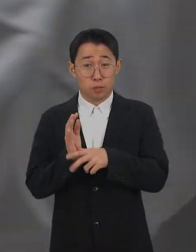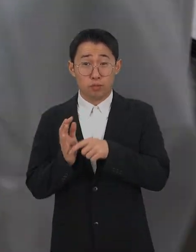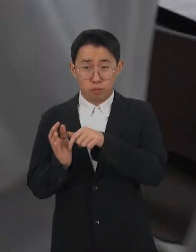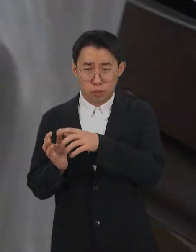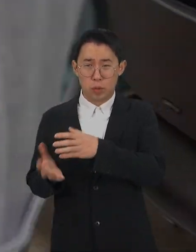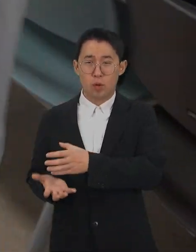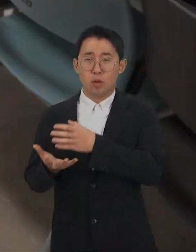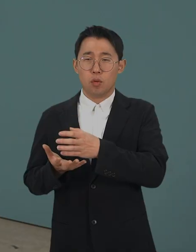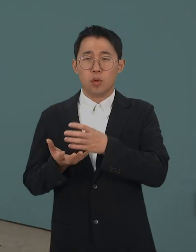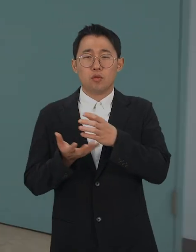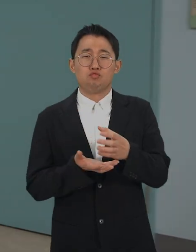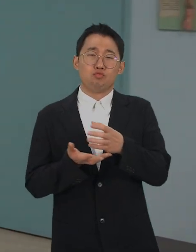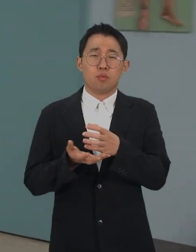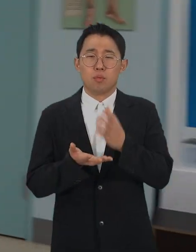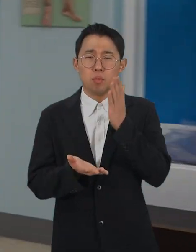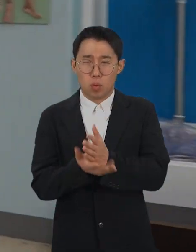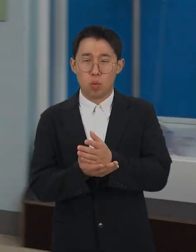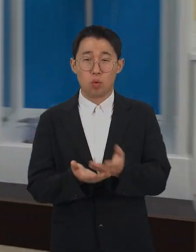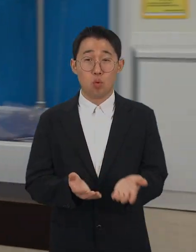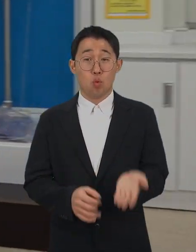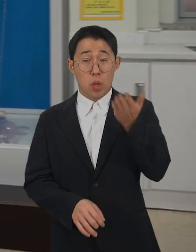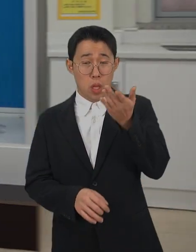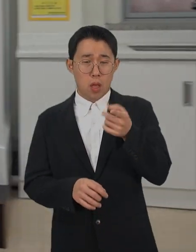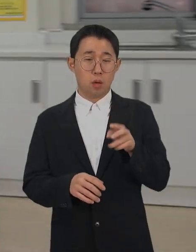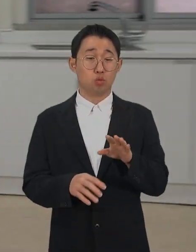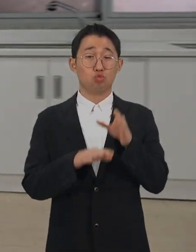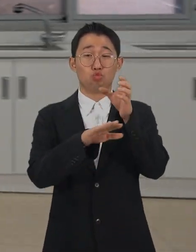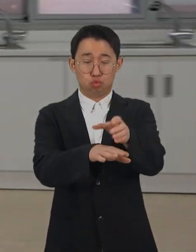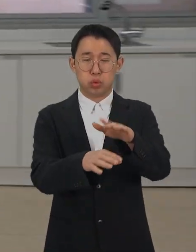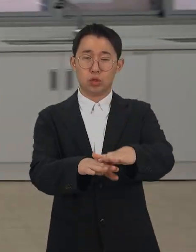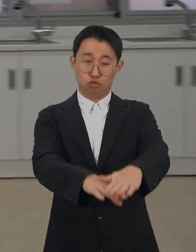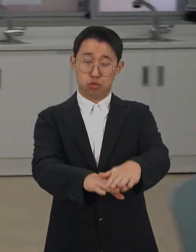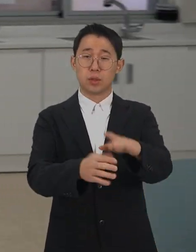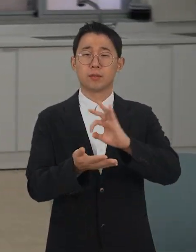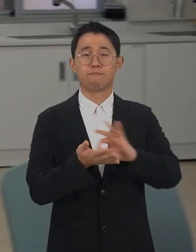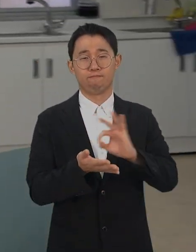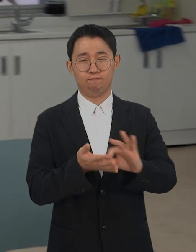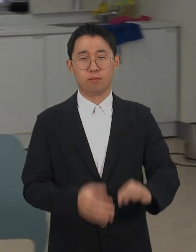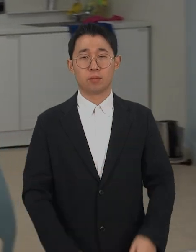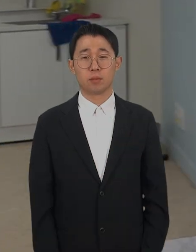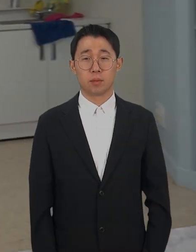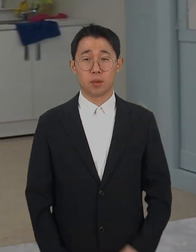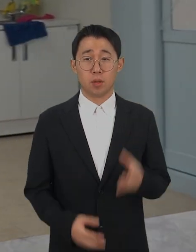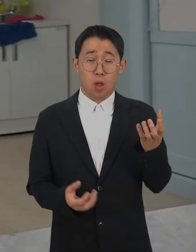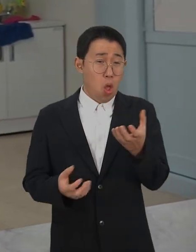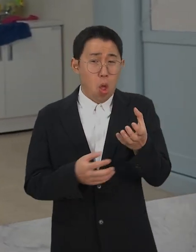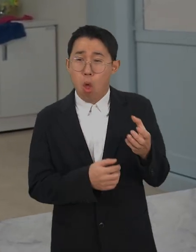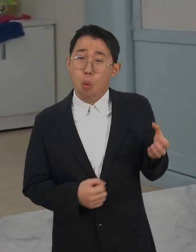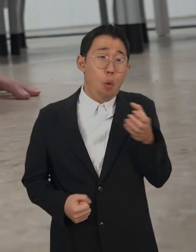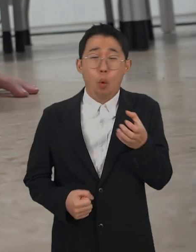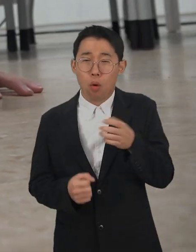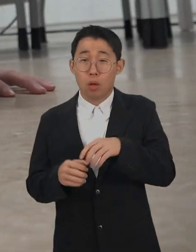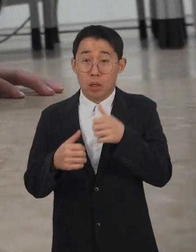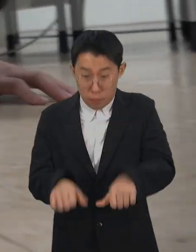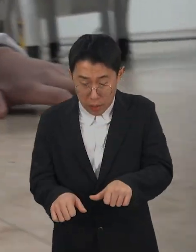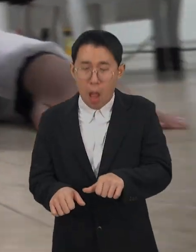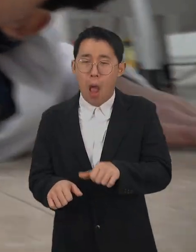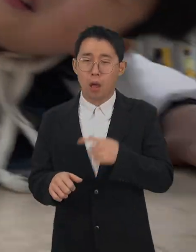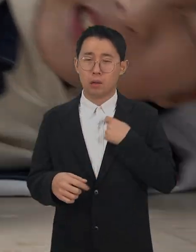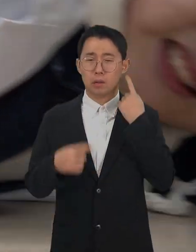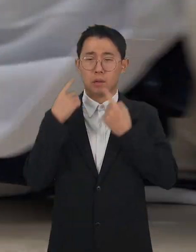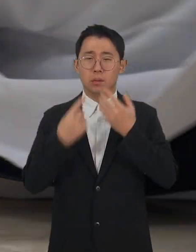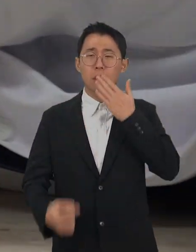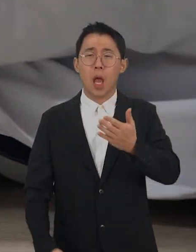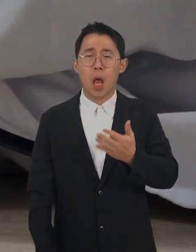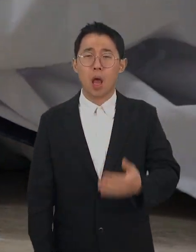실험 기구는 들고 다니지 말고 꼭 실험대 위에 두고 사용해야 해요. 실험 기구를 들고 돌아다니다가 떨어뜨리면 다칠